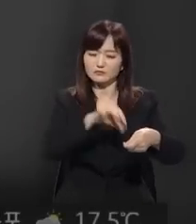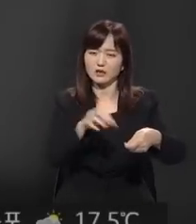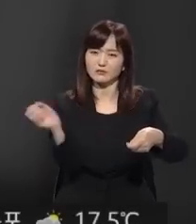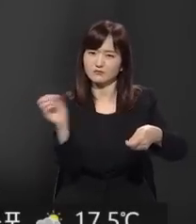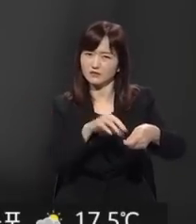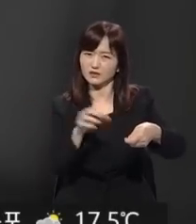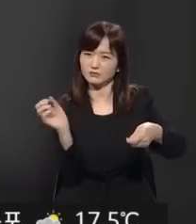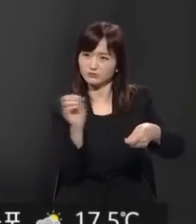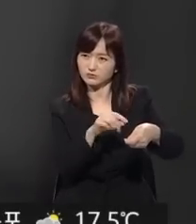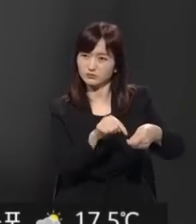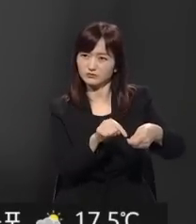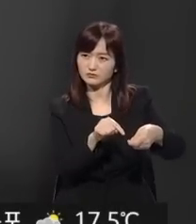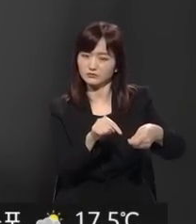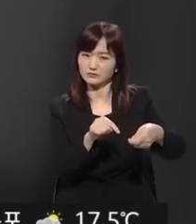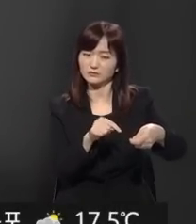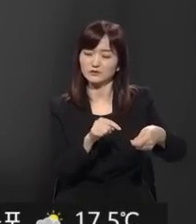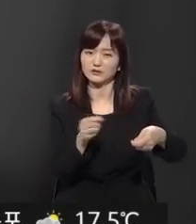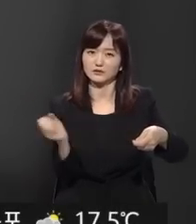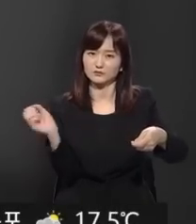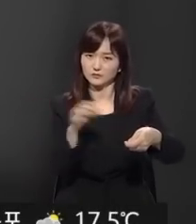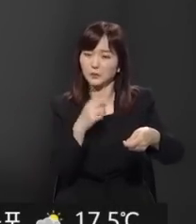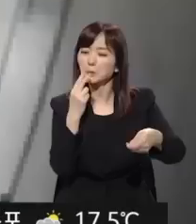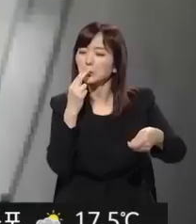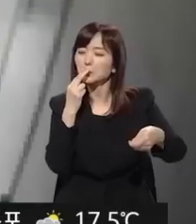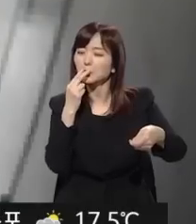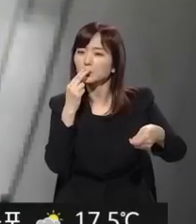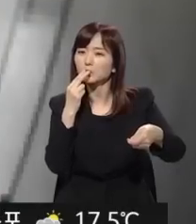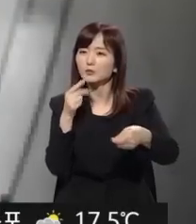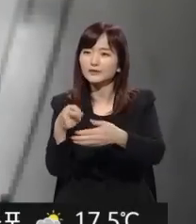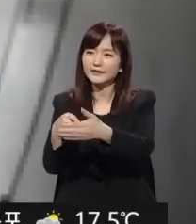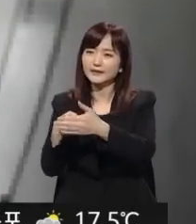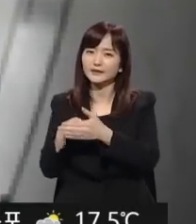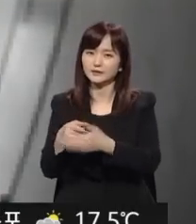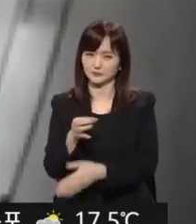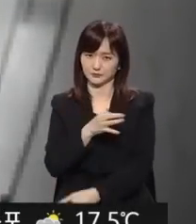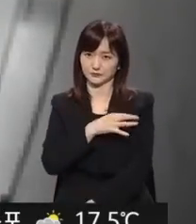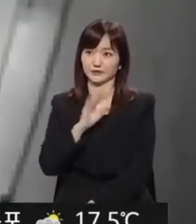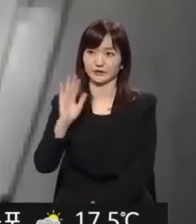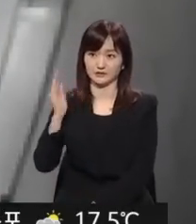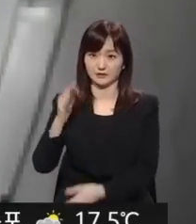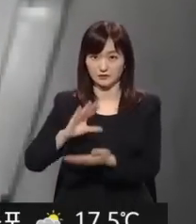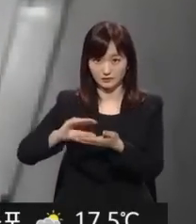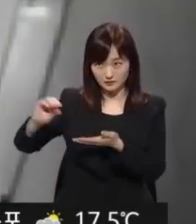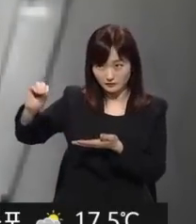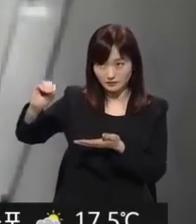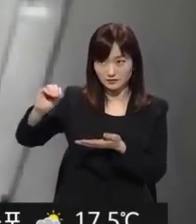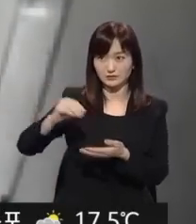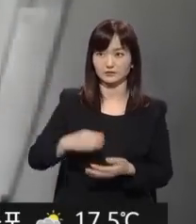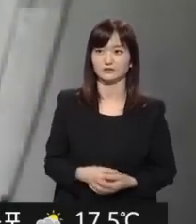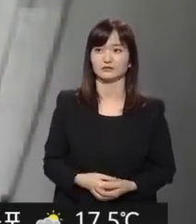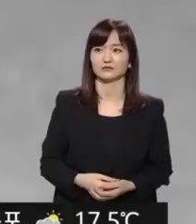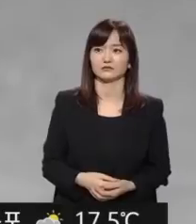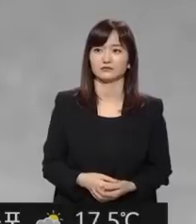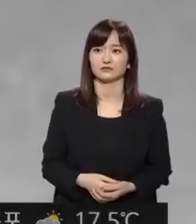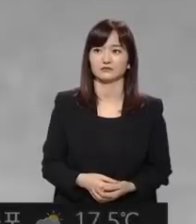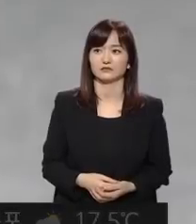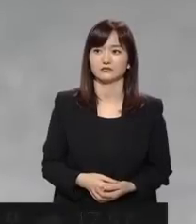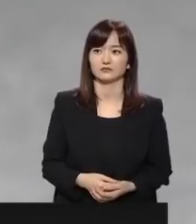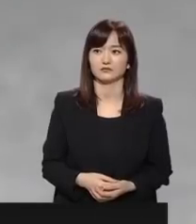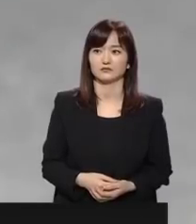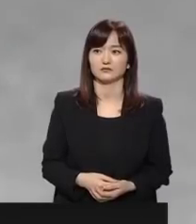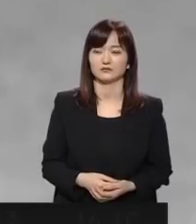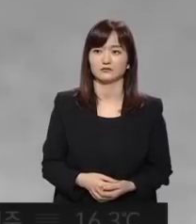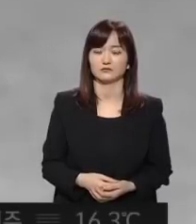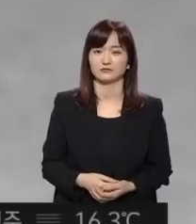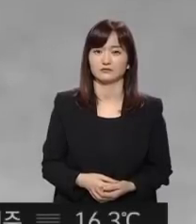집어넣죠 종량제 봉투 아껴서 투자돼야지 자 죄에 저렇게 버리고 가는데 갑니다 가는데 잠시 후에